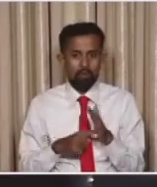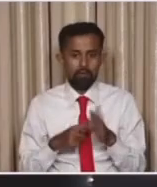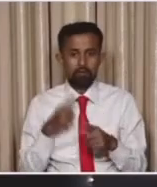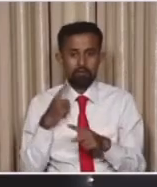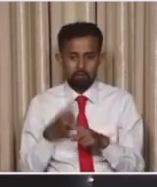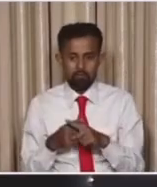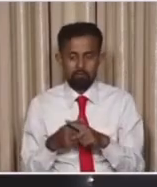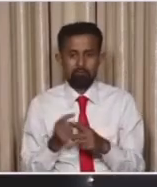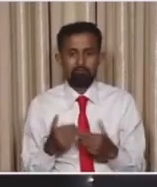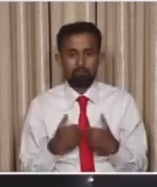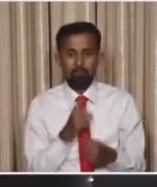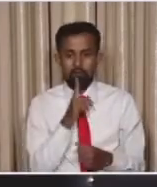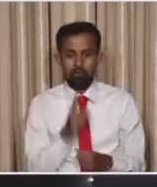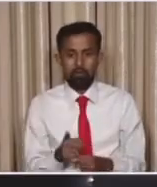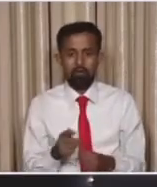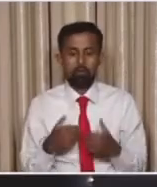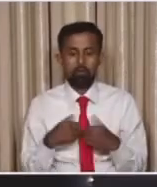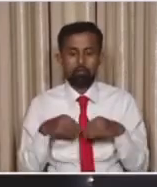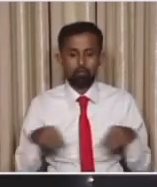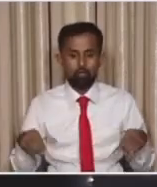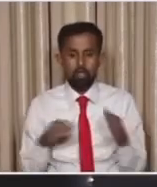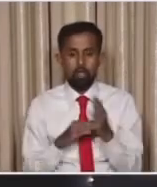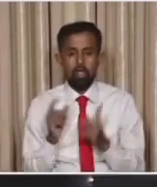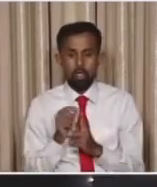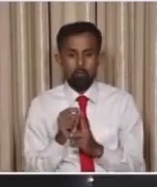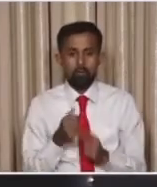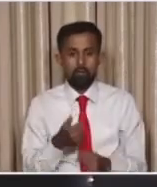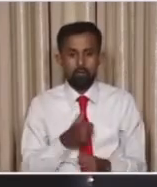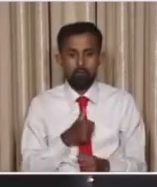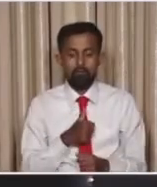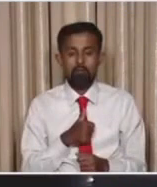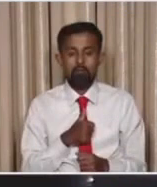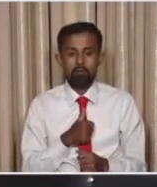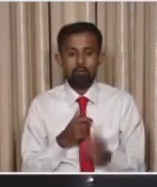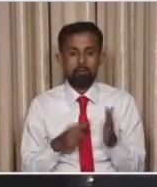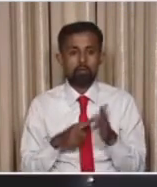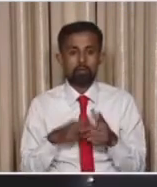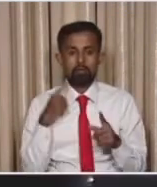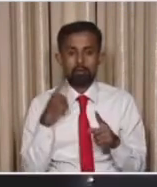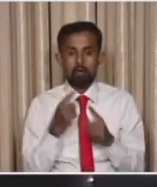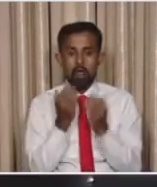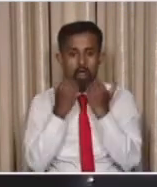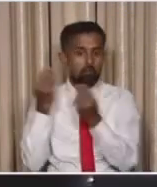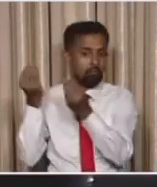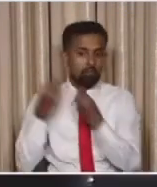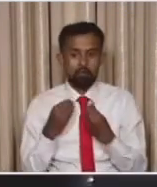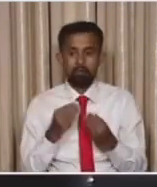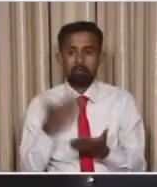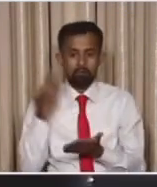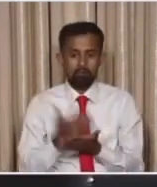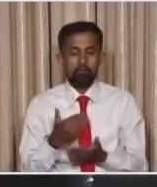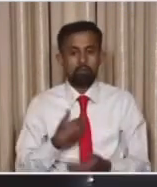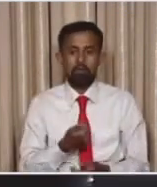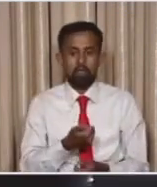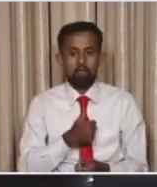සම්බන්ධව. මම කියන්න කැමතියි මම කෘෂිකර්ම අමාත්‍යවරයා විදියට කැමතියි කිසිම බදු මේ රට බඩිරුගු මේ රට නොගෙන ඉන්නවා නම් මම